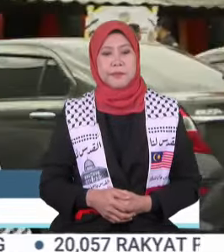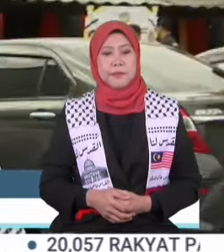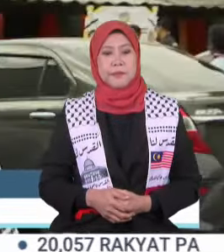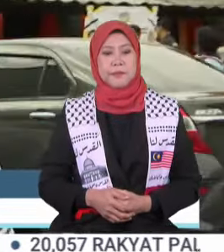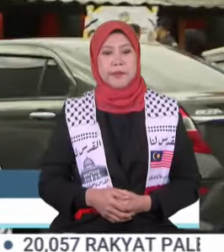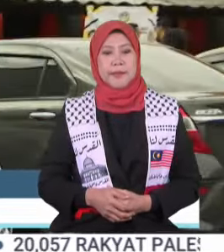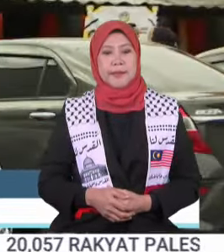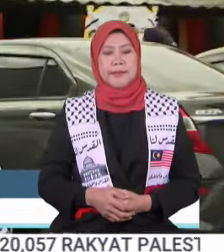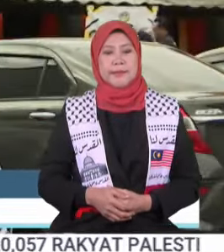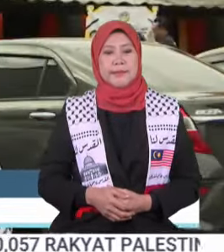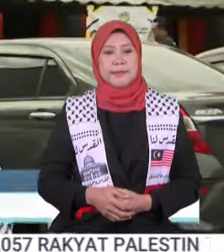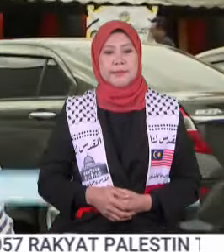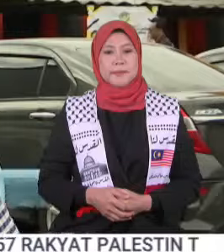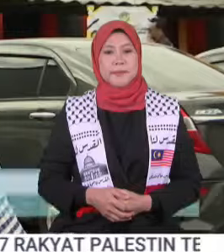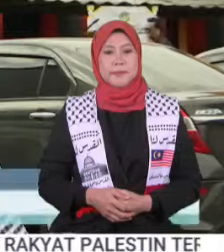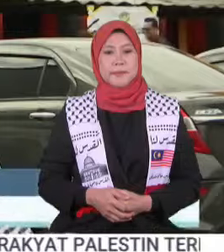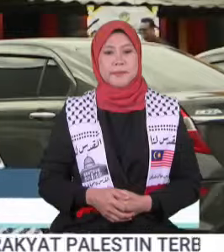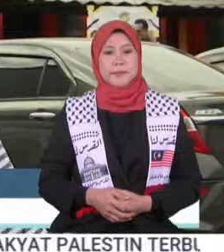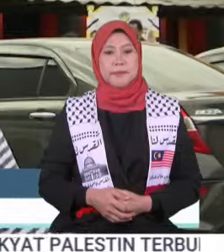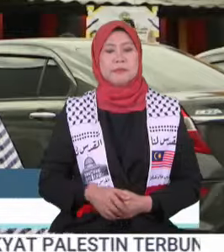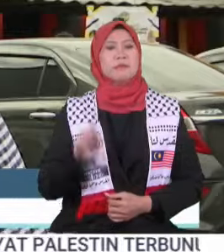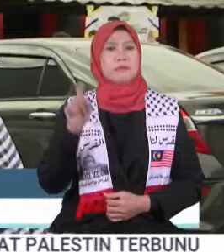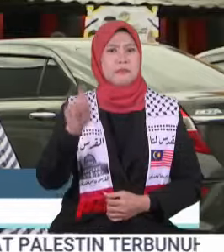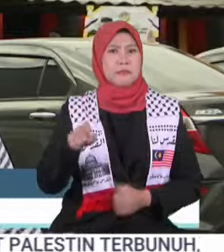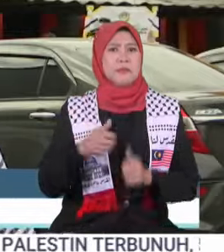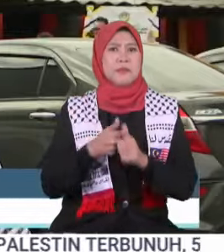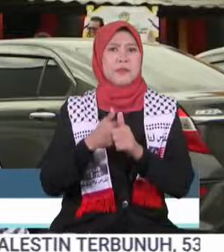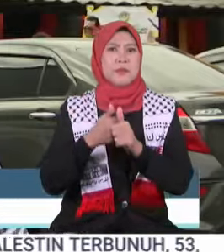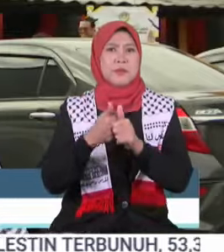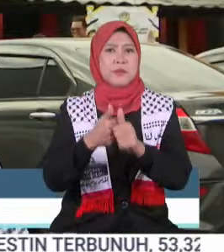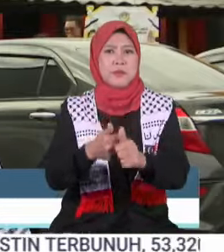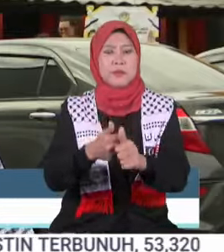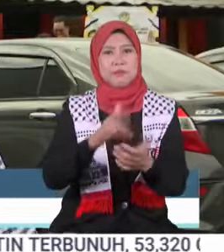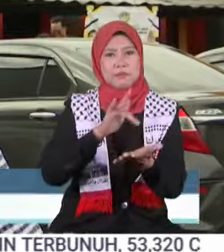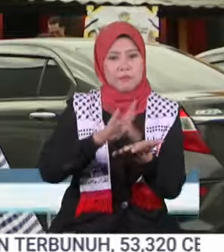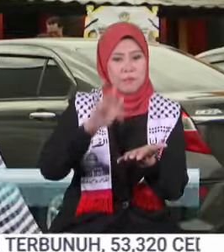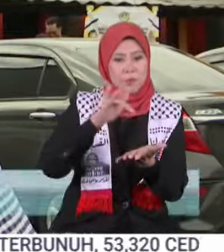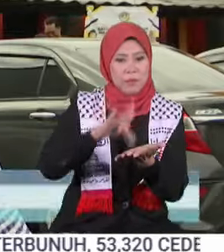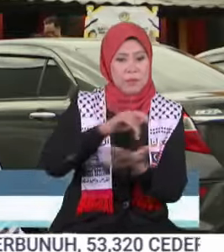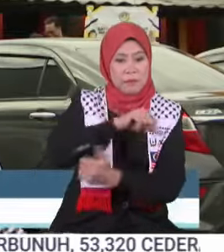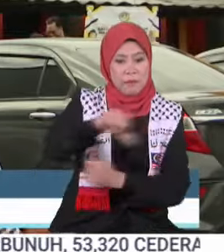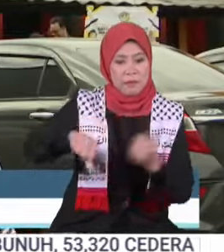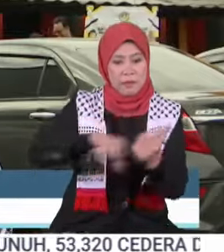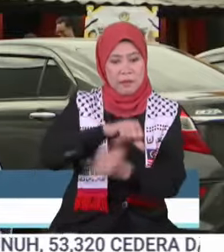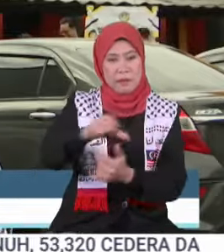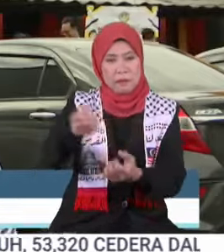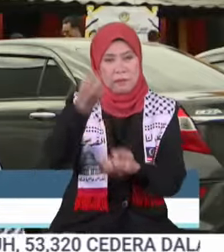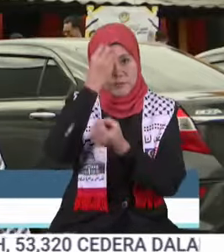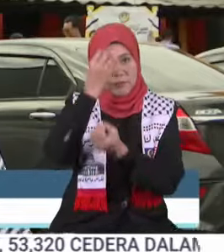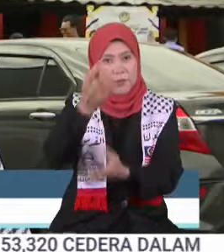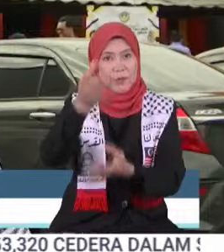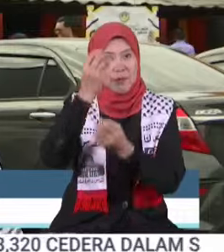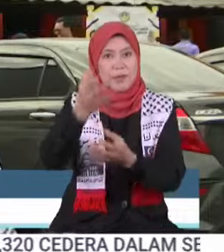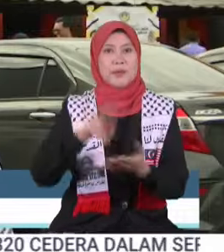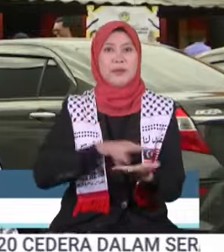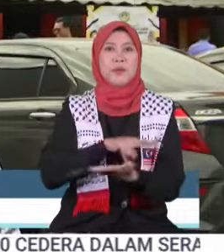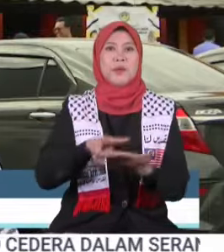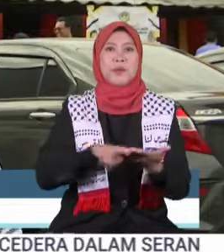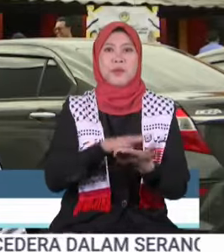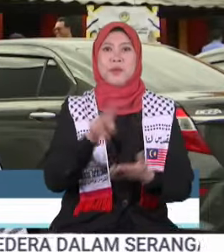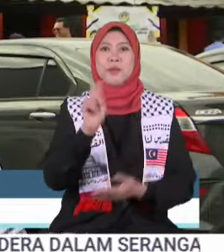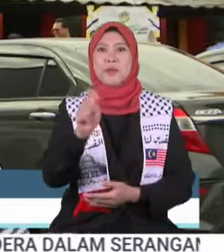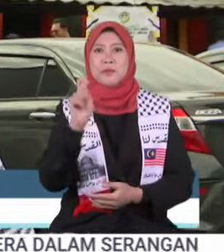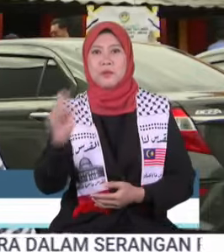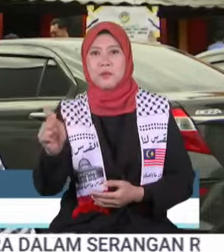dijelaskan haruslah mengikut harus perdana kita perlu gunakan sosial media yang lebih ke arah video seperti tiktok